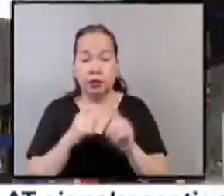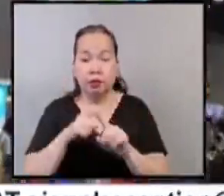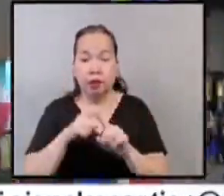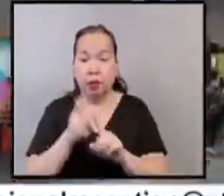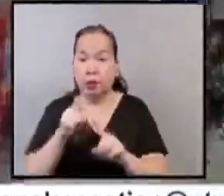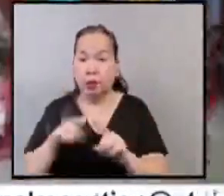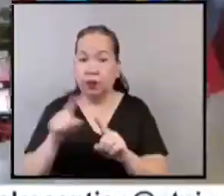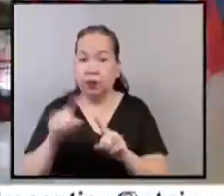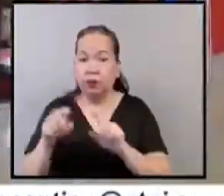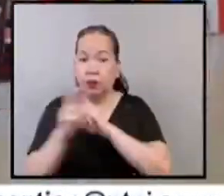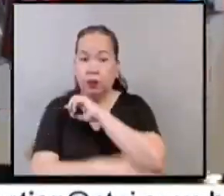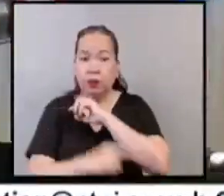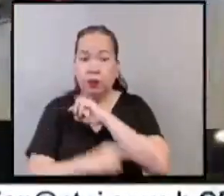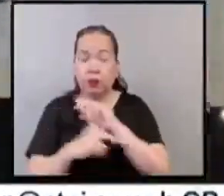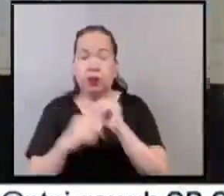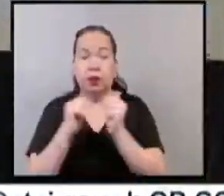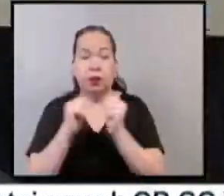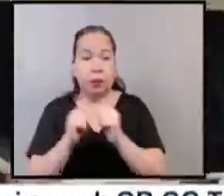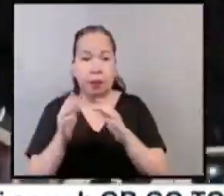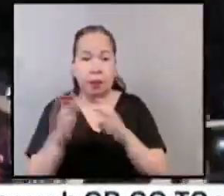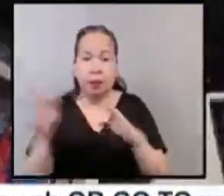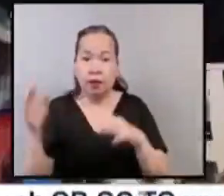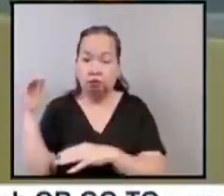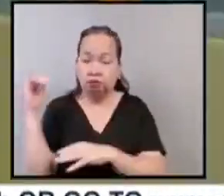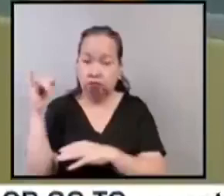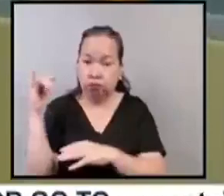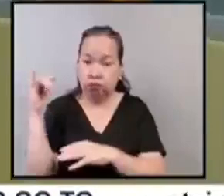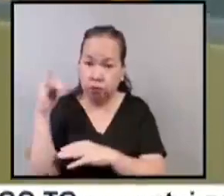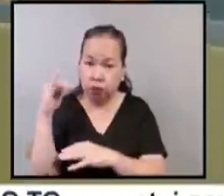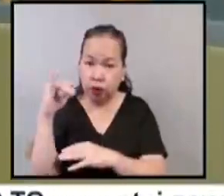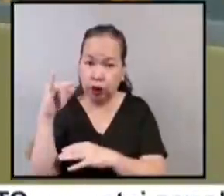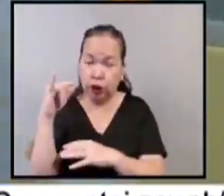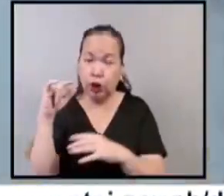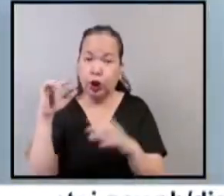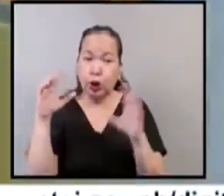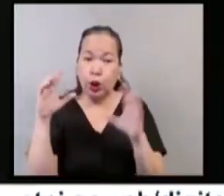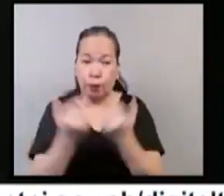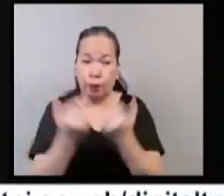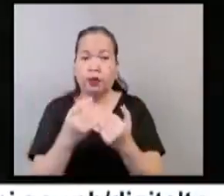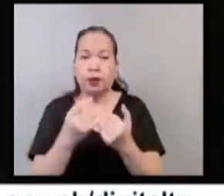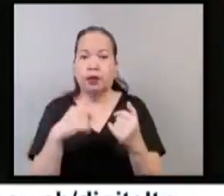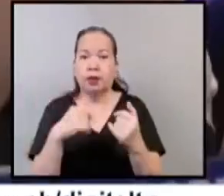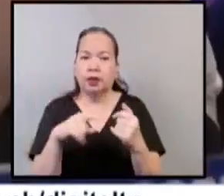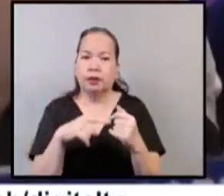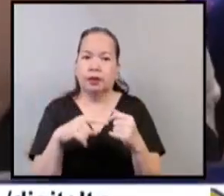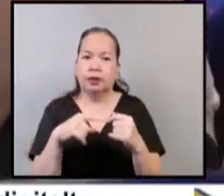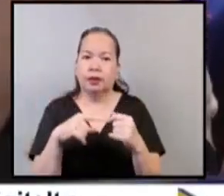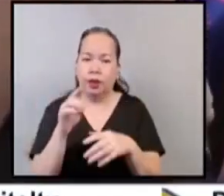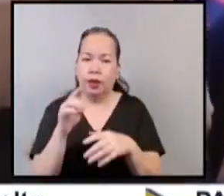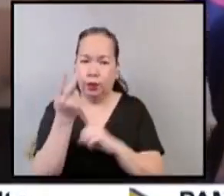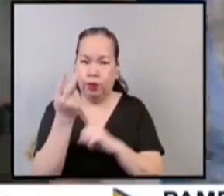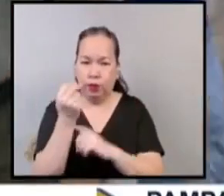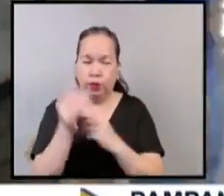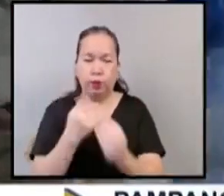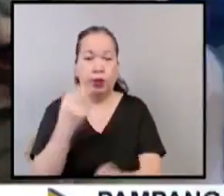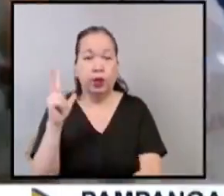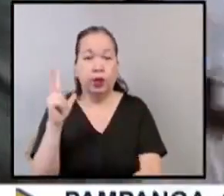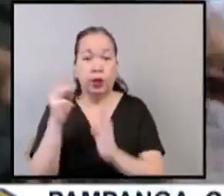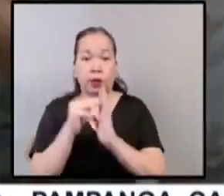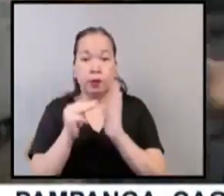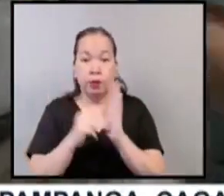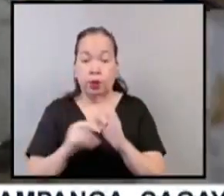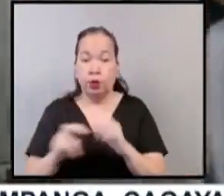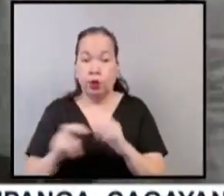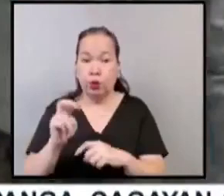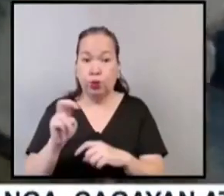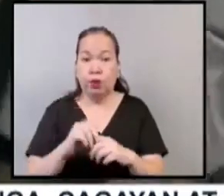ang malalaking airlines at hotels sa buong bansa. Naitalang aabot na ng 3 million tourist visit ang bansa sa unang 6 na